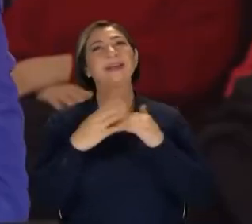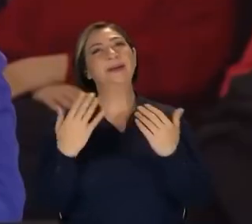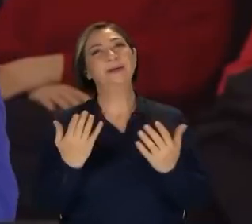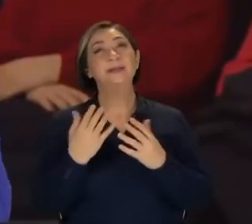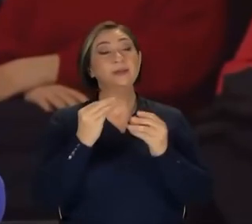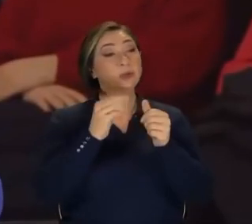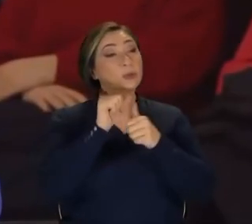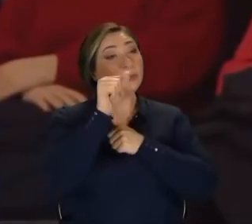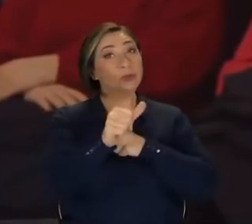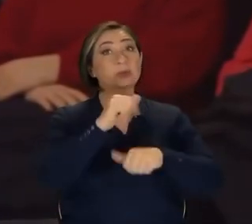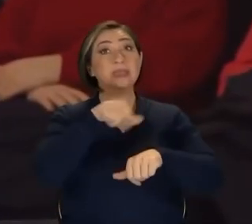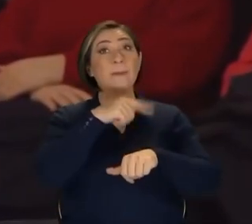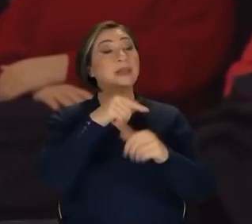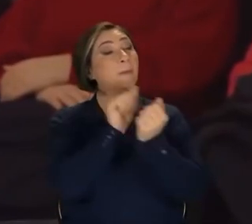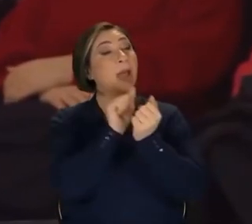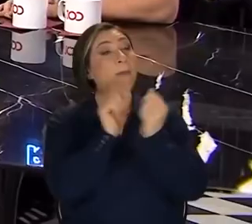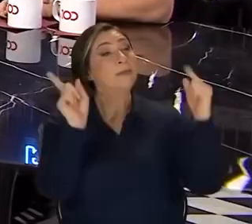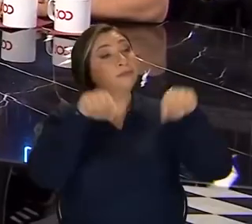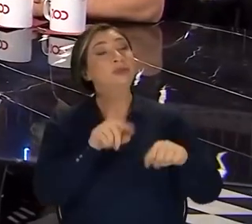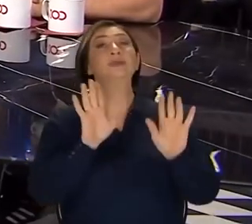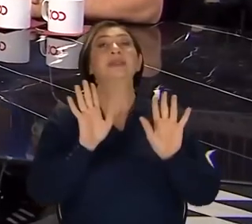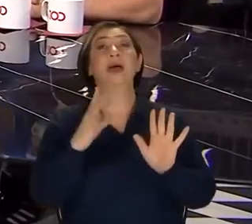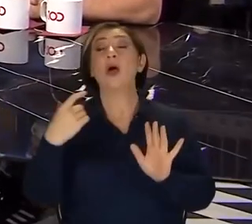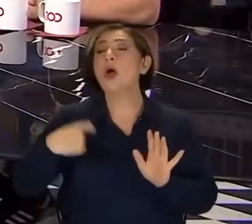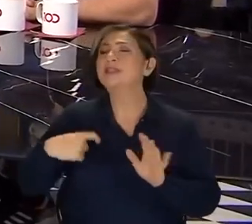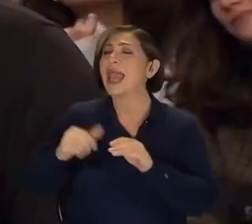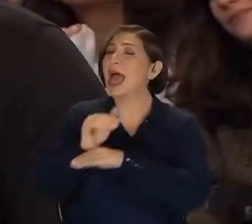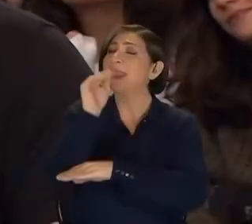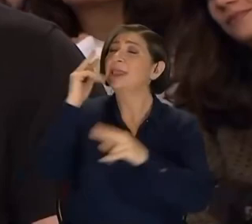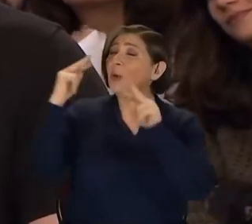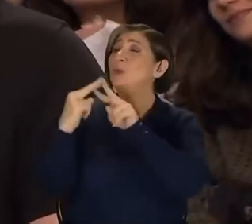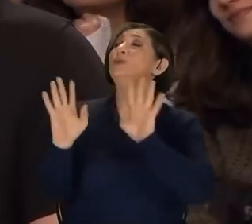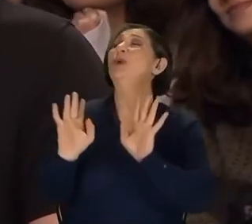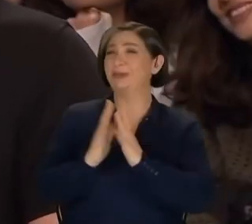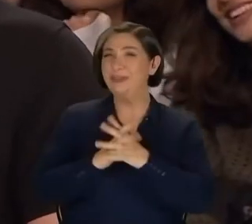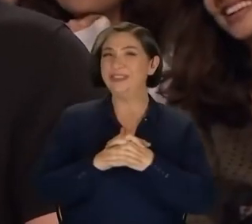ederim. Çok uzun zamandır bir araya gelmiyorduk. Evet, gelmedik. Özel hayatta da görüşmüyoruz.